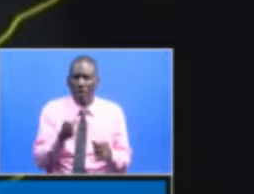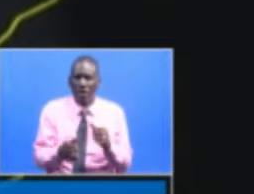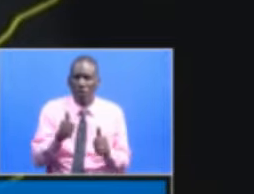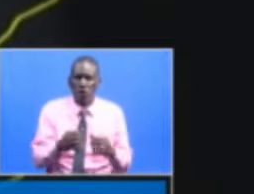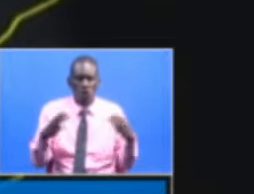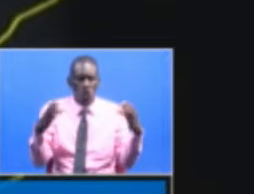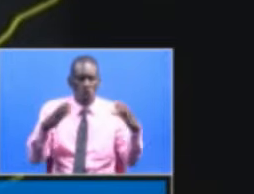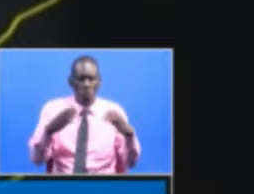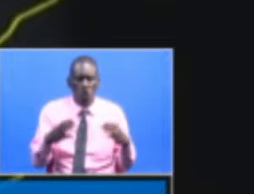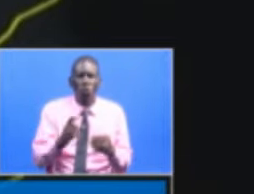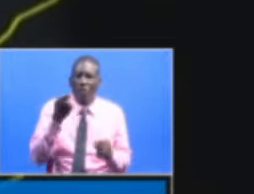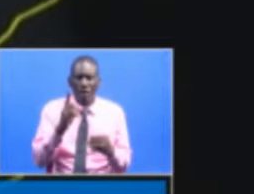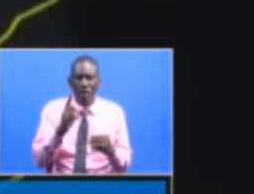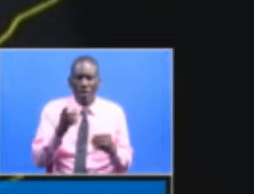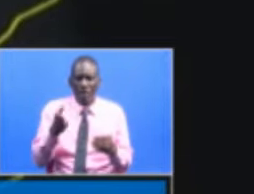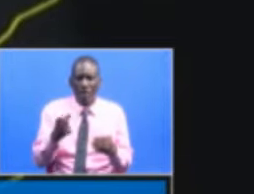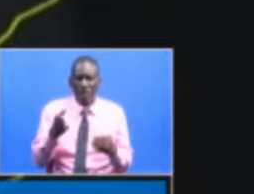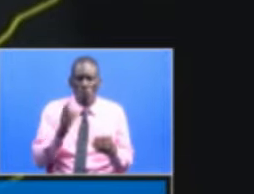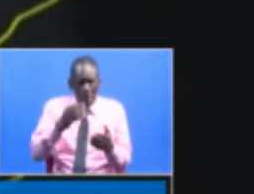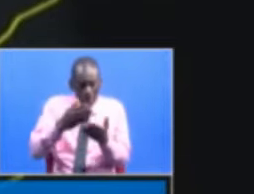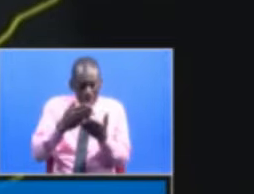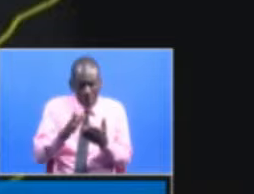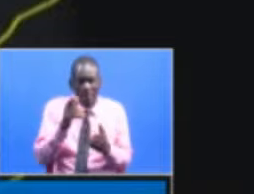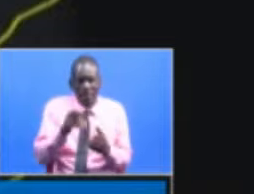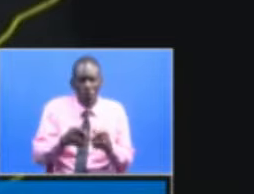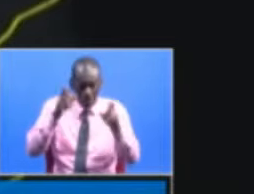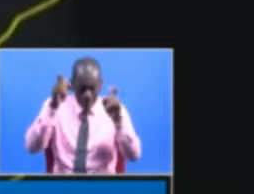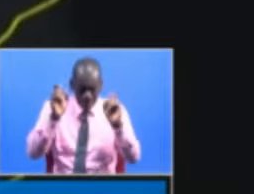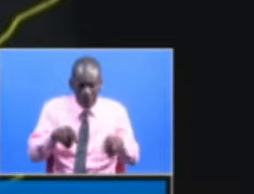communities ama kipengele kimoja lenye lazima